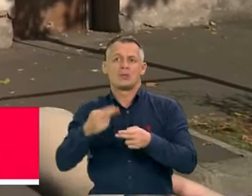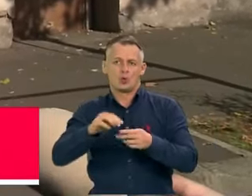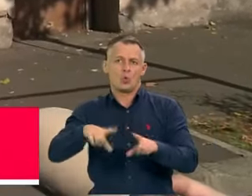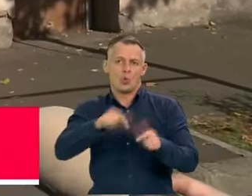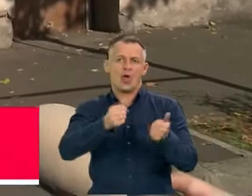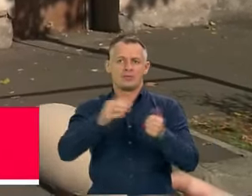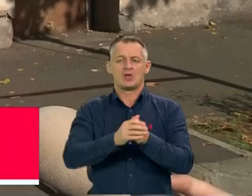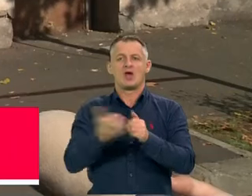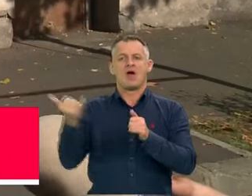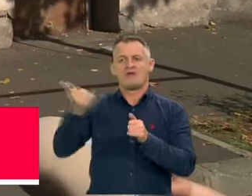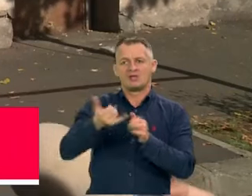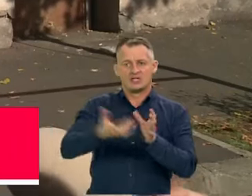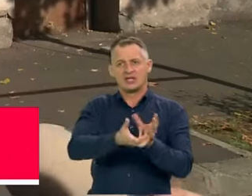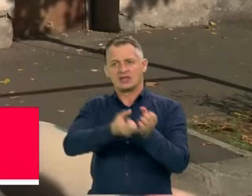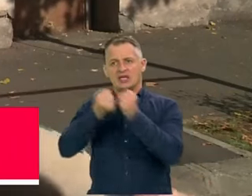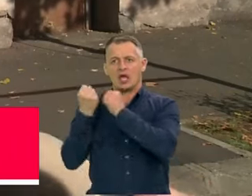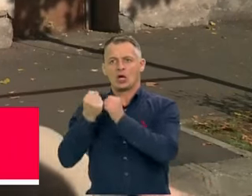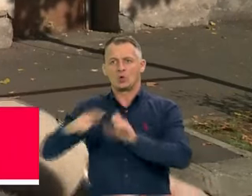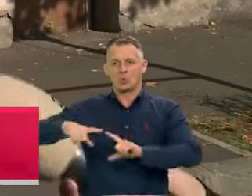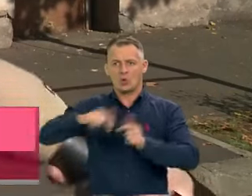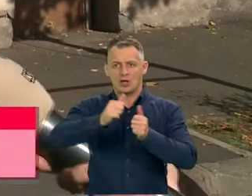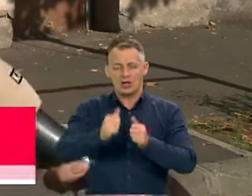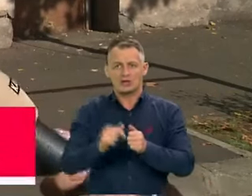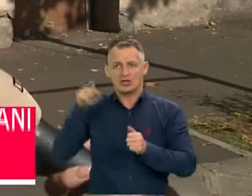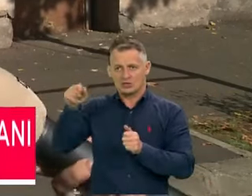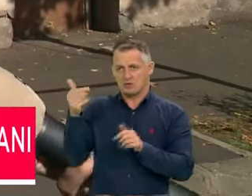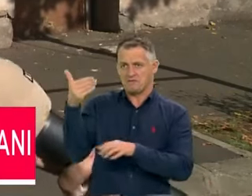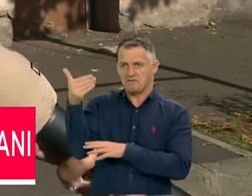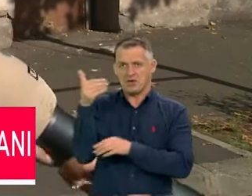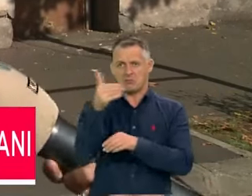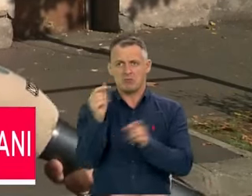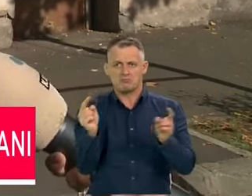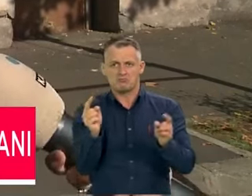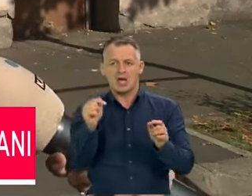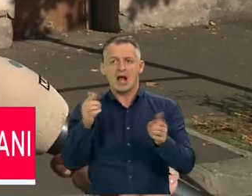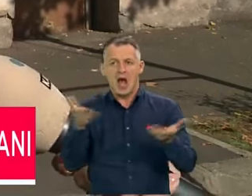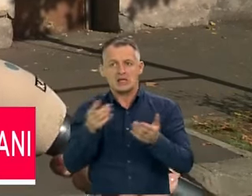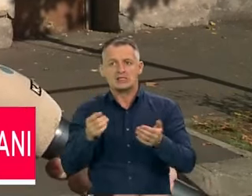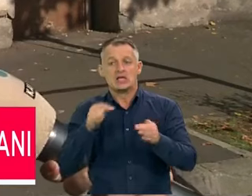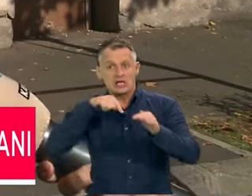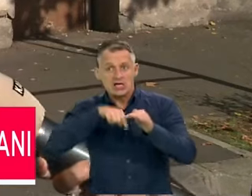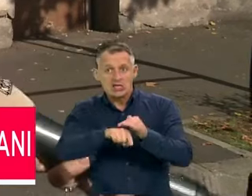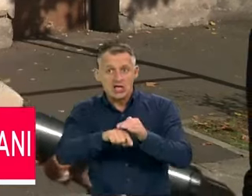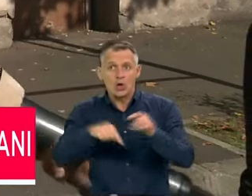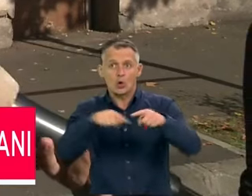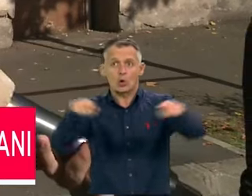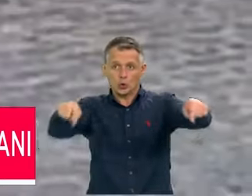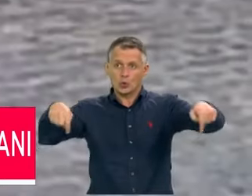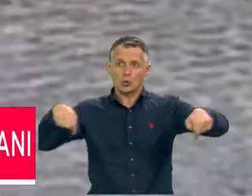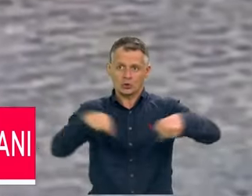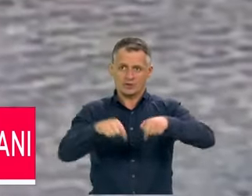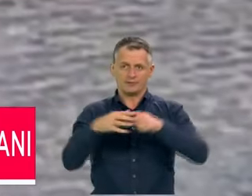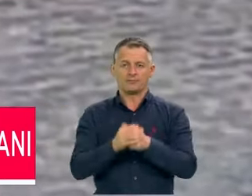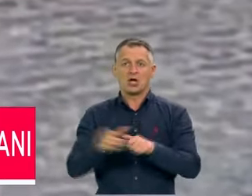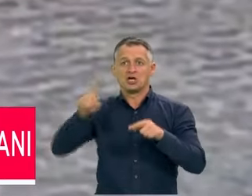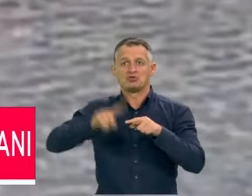ridice deșeurile de la aceste firme care sunt se găsesc în această în această incintă în